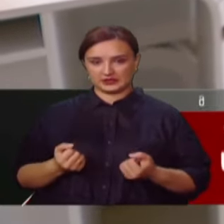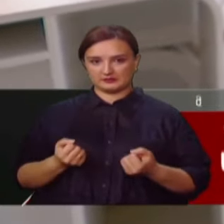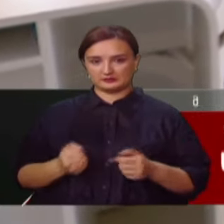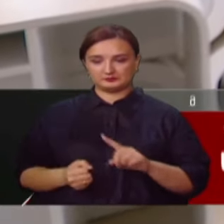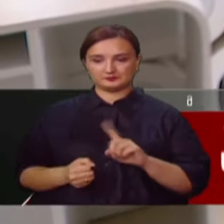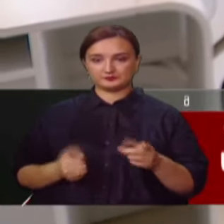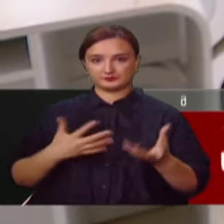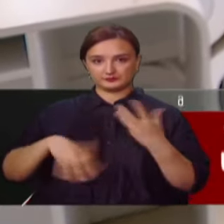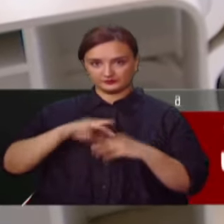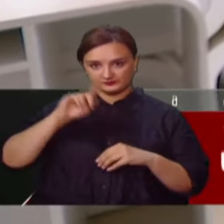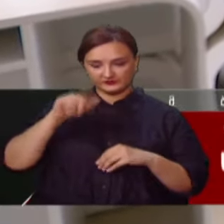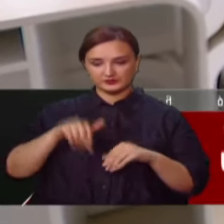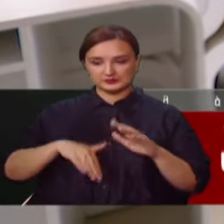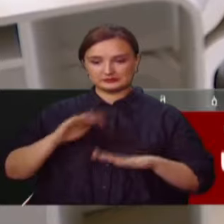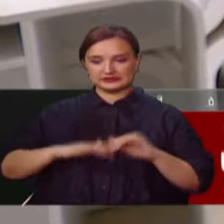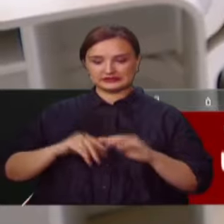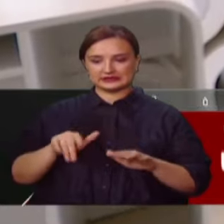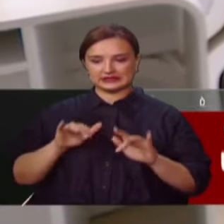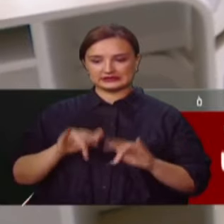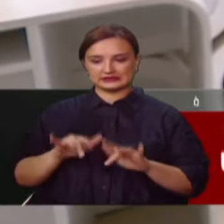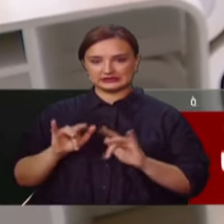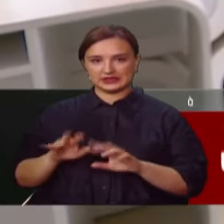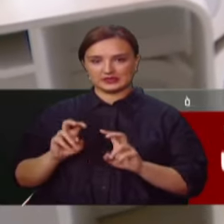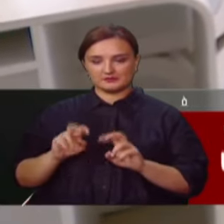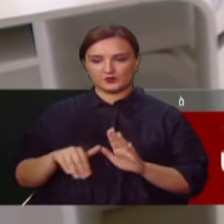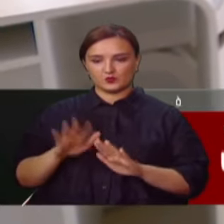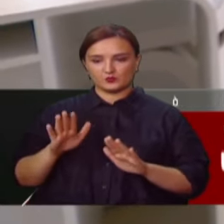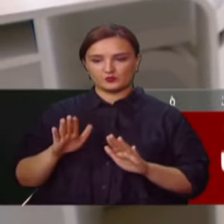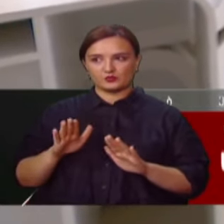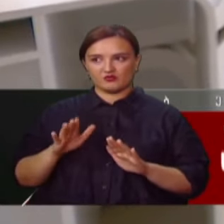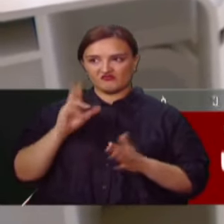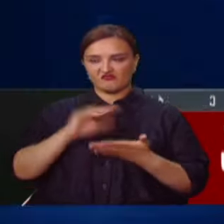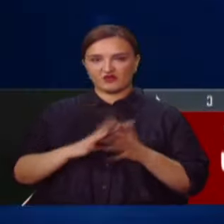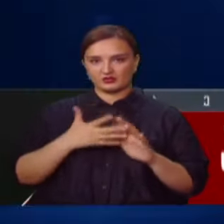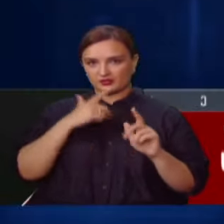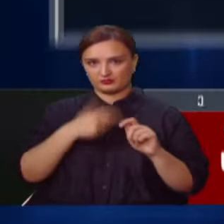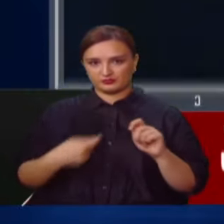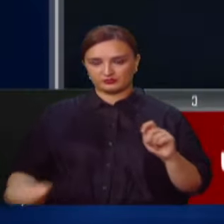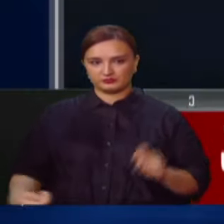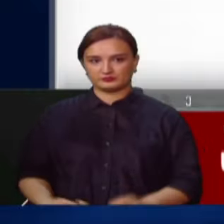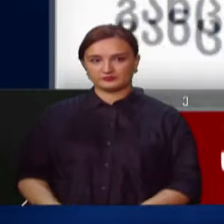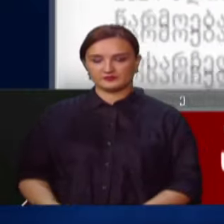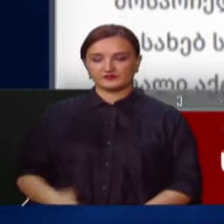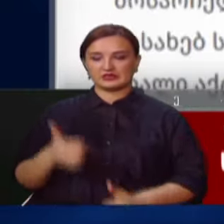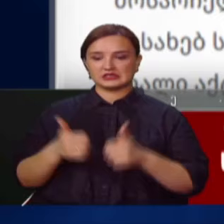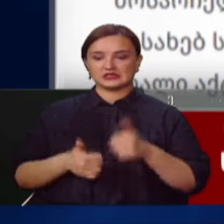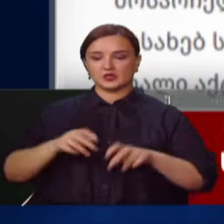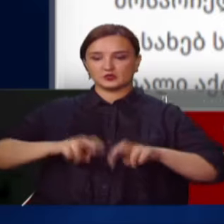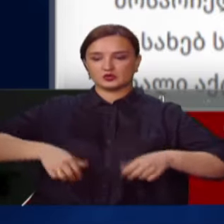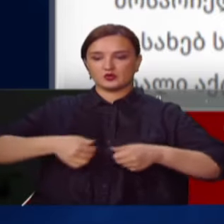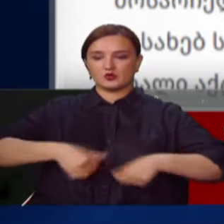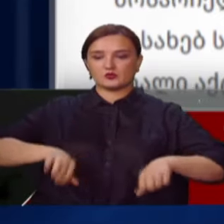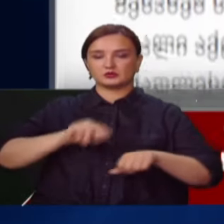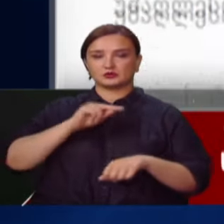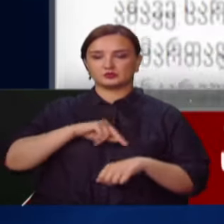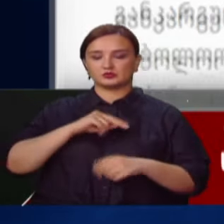თუმცა ჩვენ ვიცით, რომ პრაქტიკაში საქმეები გაცილებით უფრო დიდი ვადით ჭიანურდება. საკონკურსო კომისიის მუშაობით